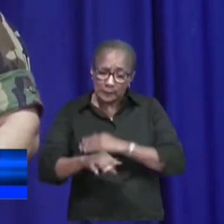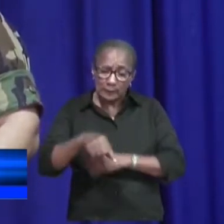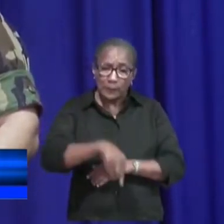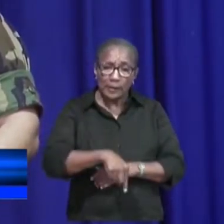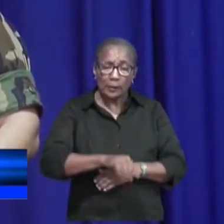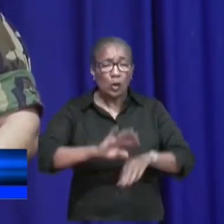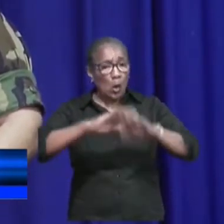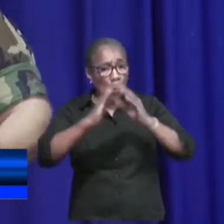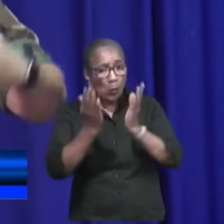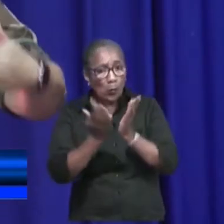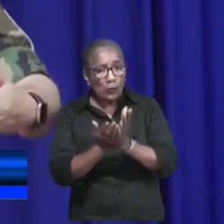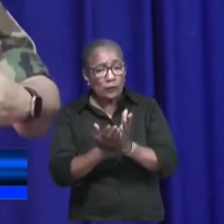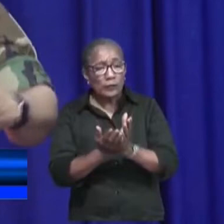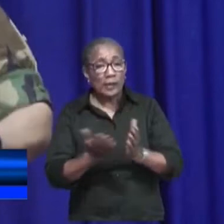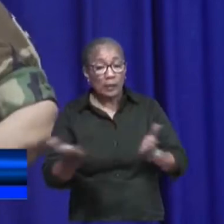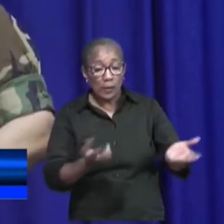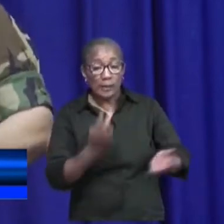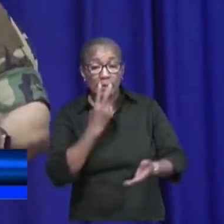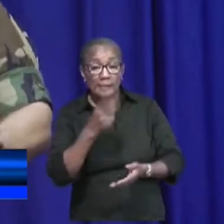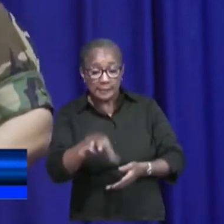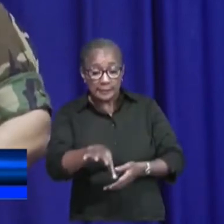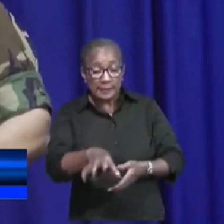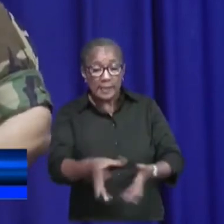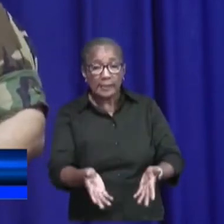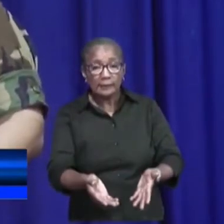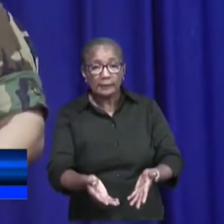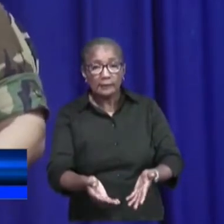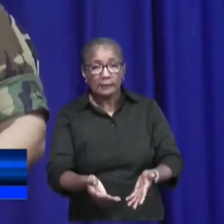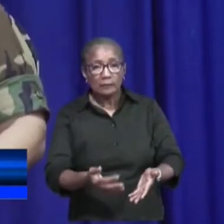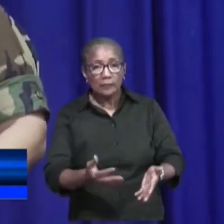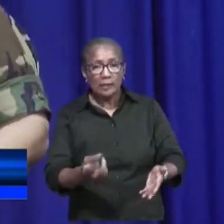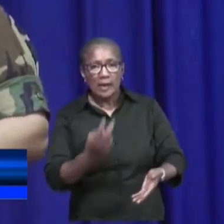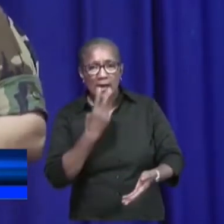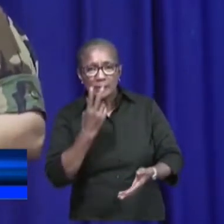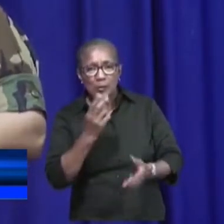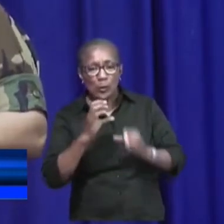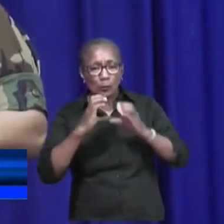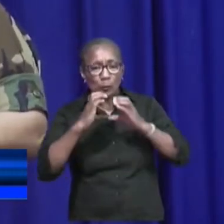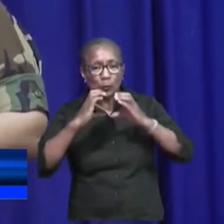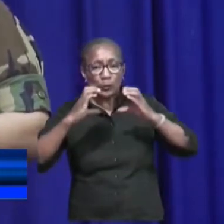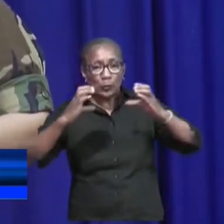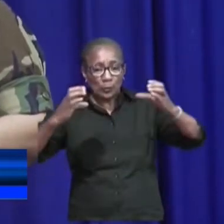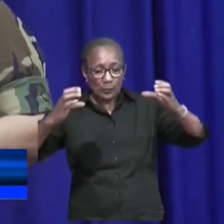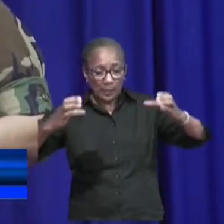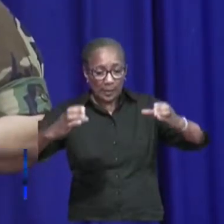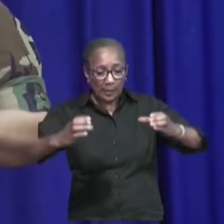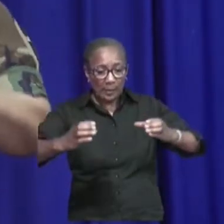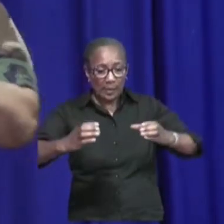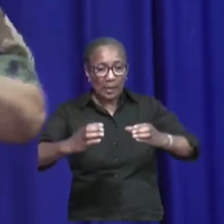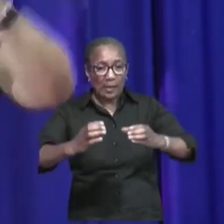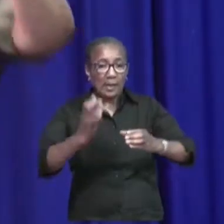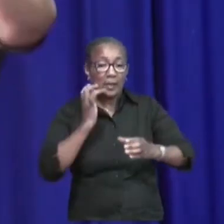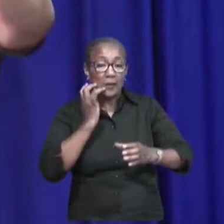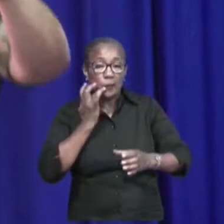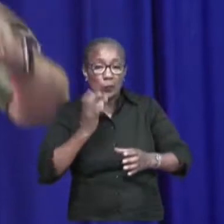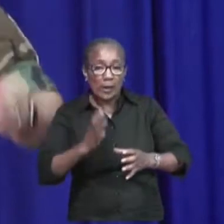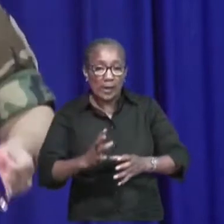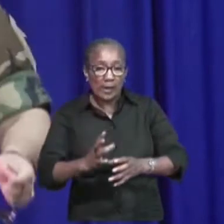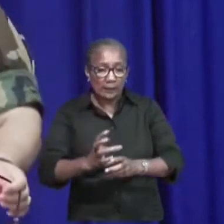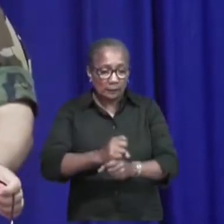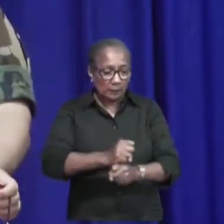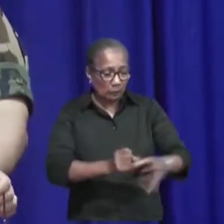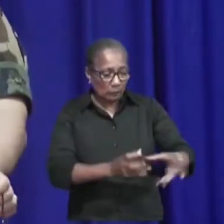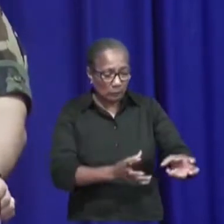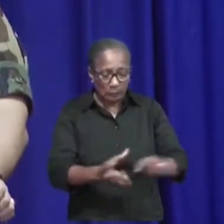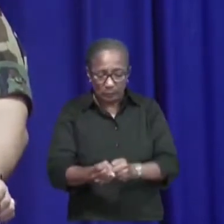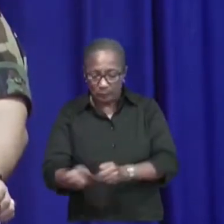En overal waar je iets zet, het lijkt op je weet als je een ballon hebt gevuld met water en je perst aan deze kant, dan bobbelt hij weer aan de andere